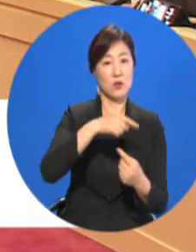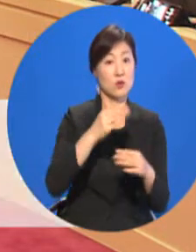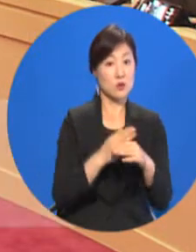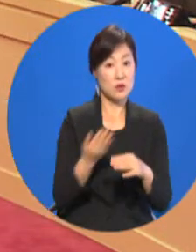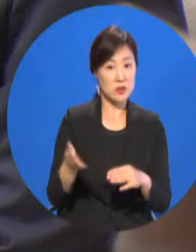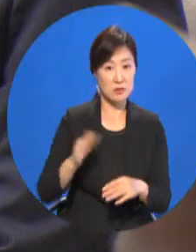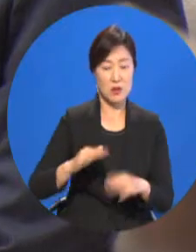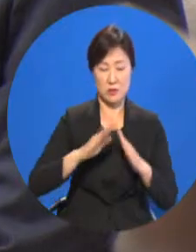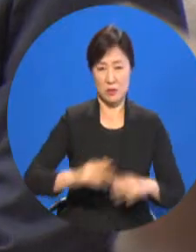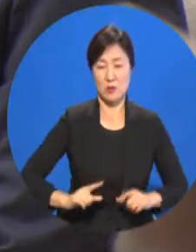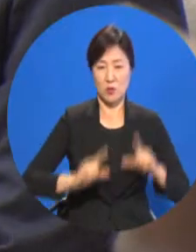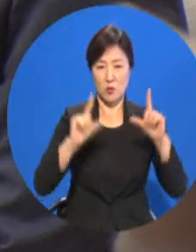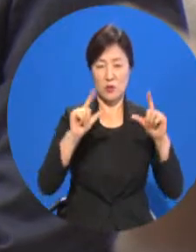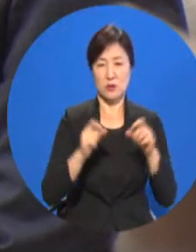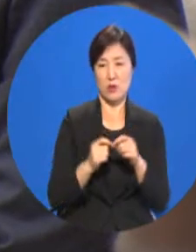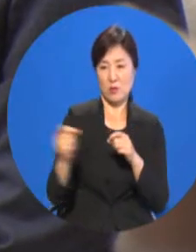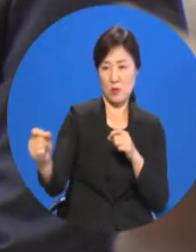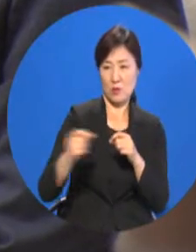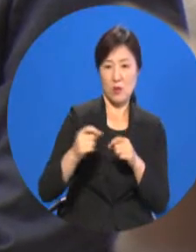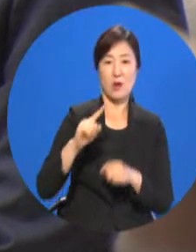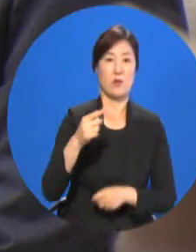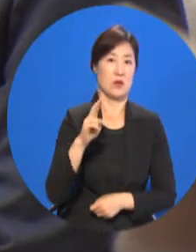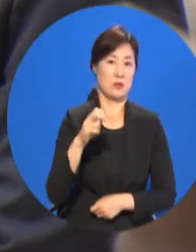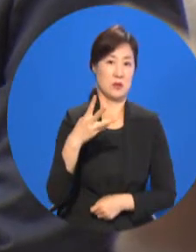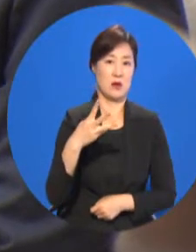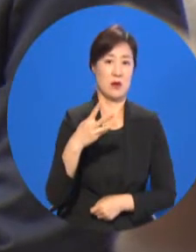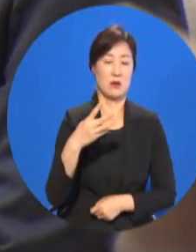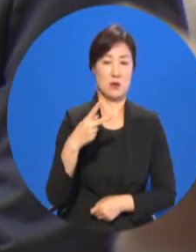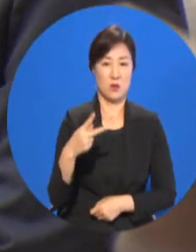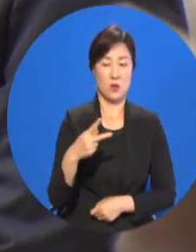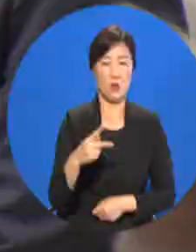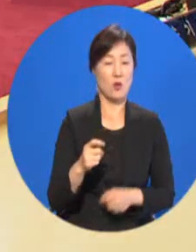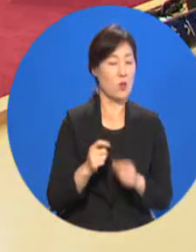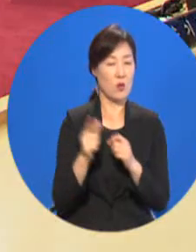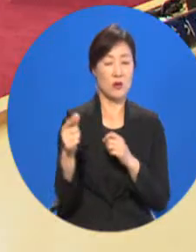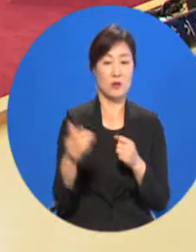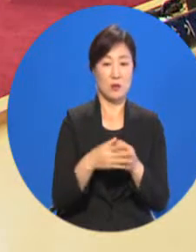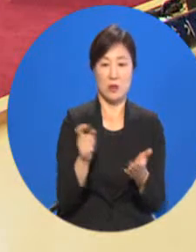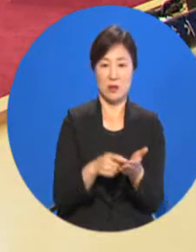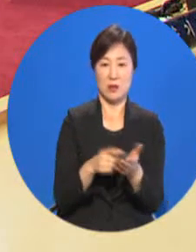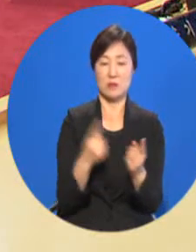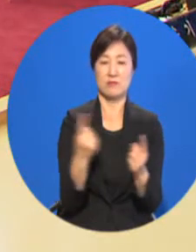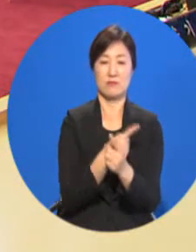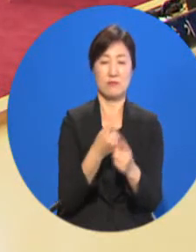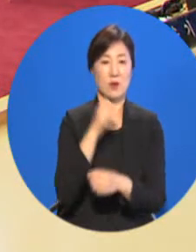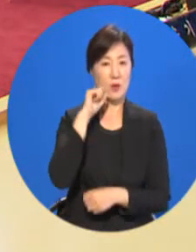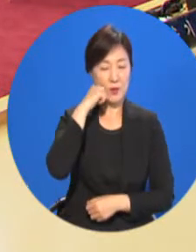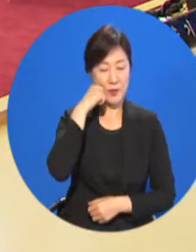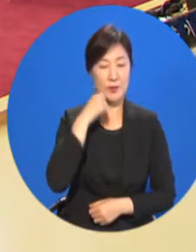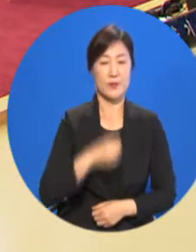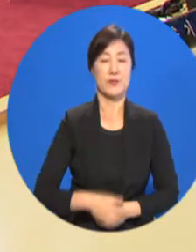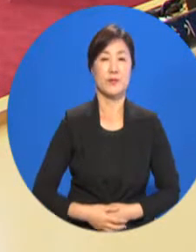동부 권역은 거리가 최소 124km 이상 떨어져 있어 긴급 처치가 어려운 실정입니다.